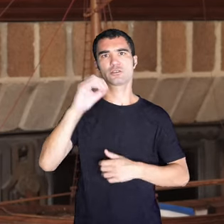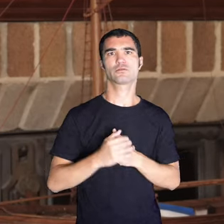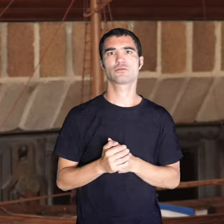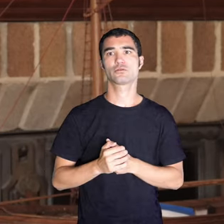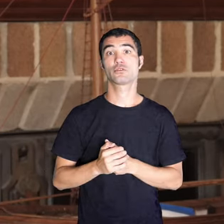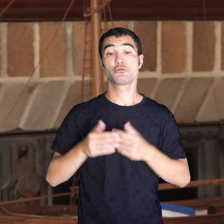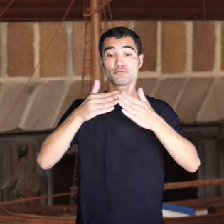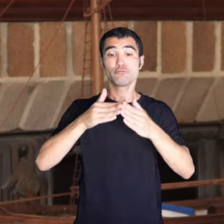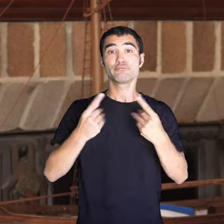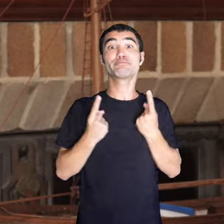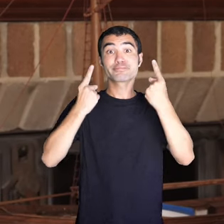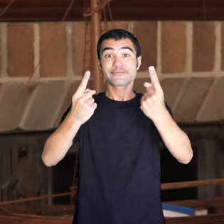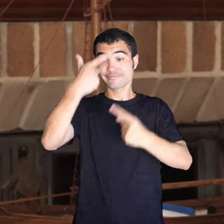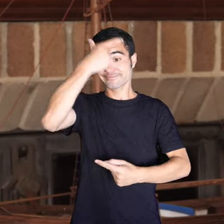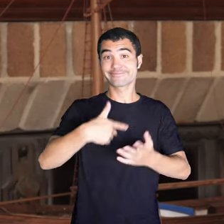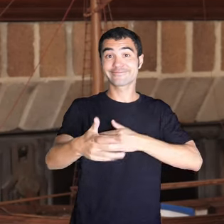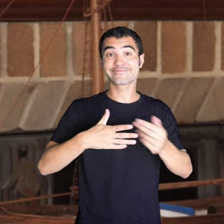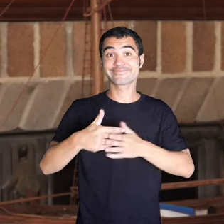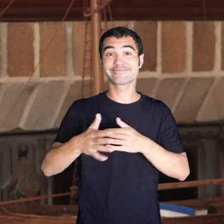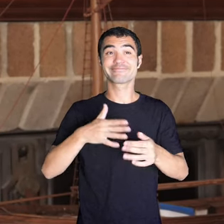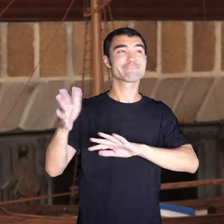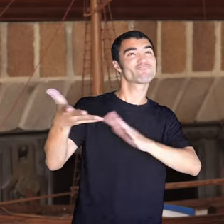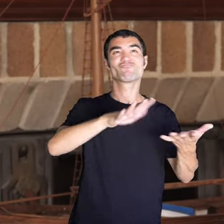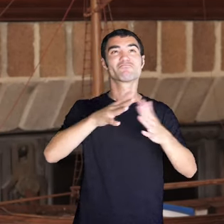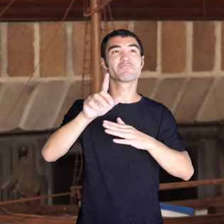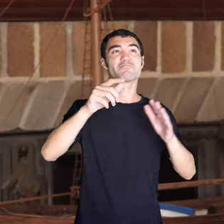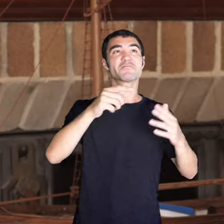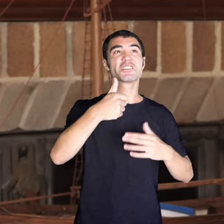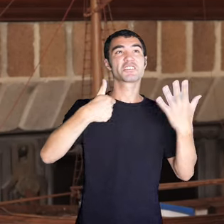La primera barqueta que vaig fer jo va ser de munt del